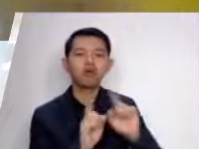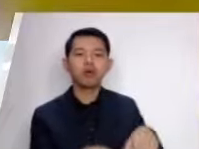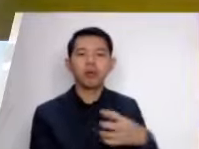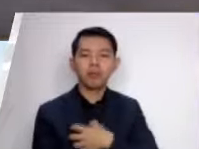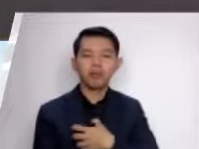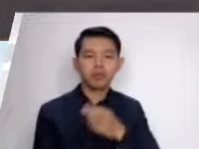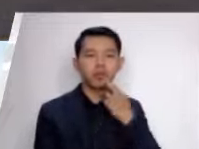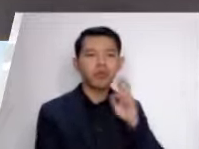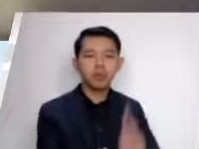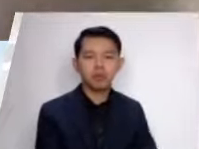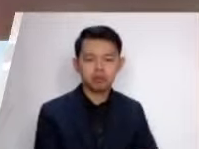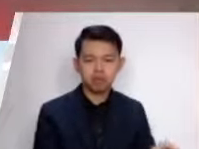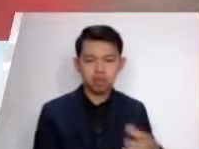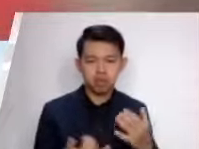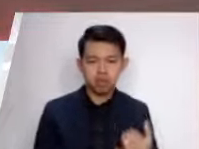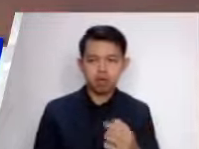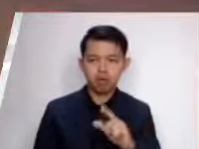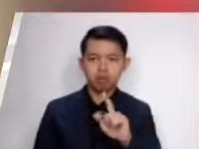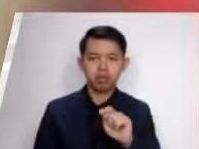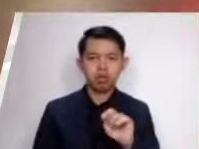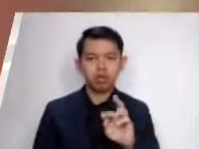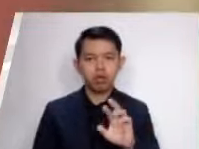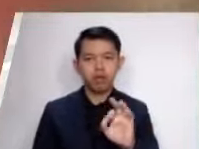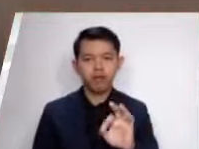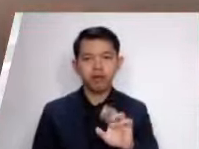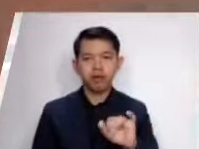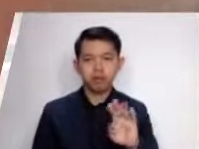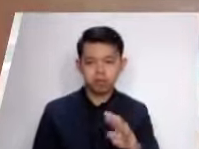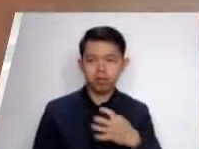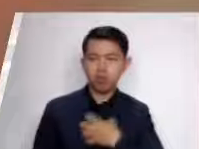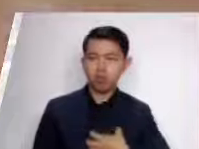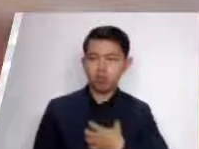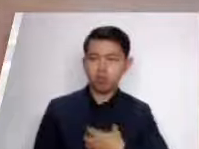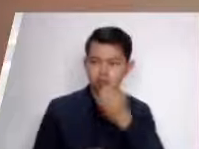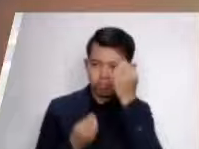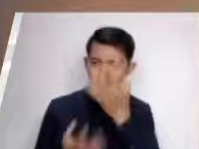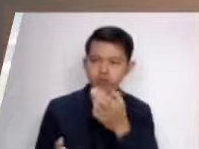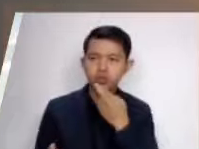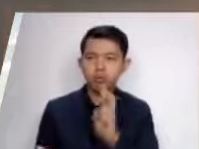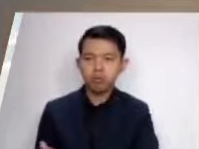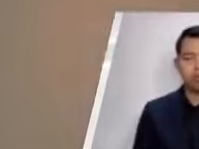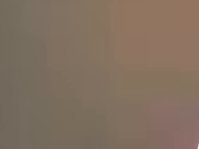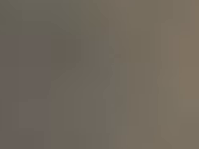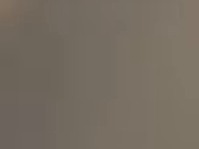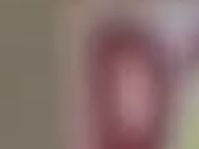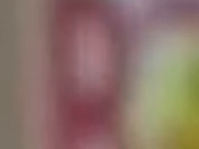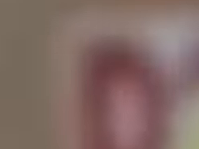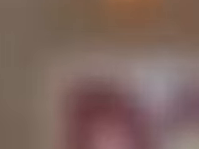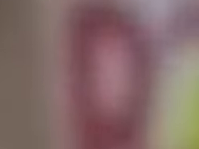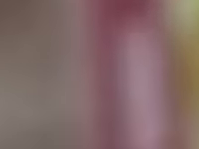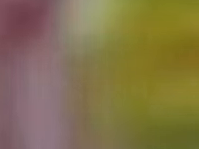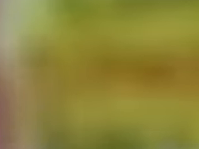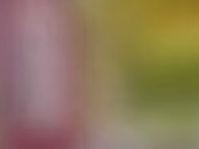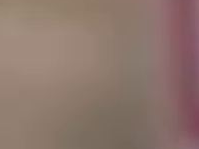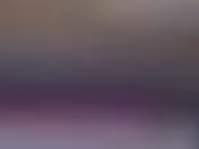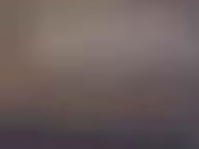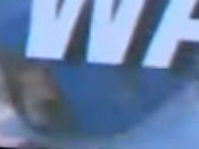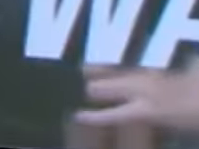para formal na magreklamo. Ang buong detalye balitang yan, ihatid namin maya-maya lang.